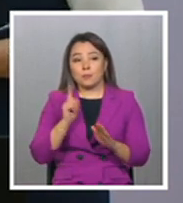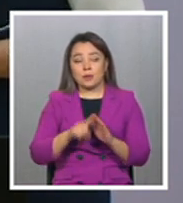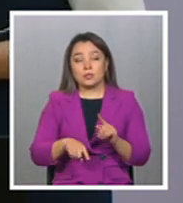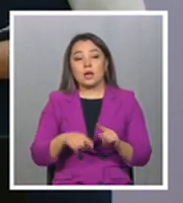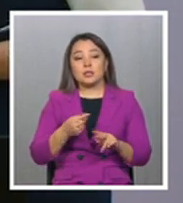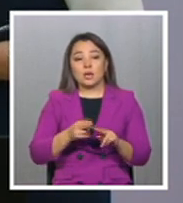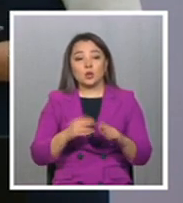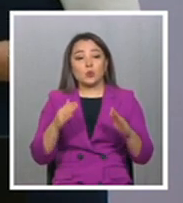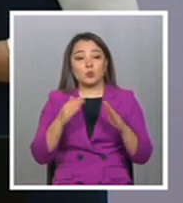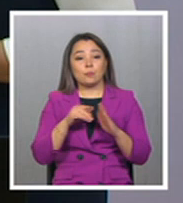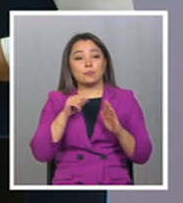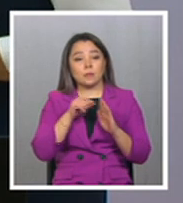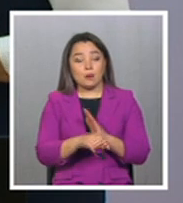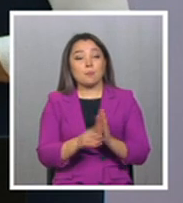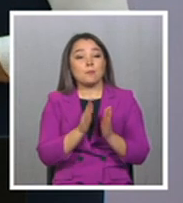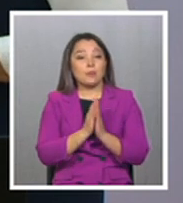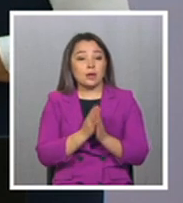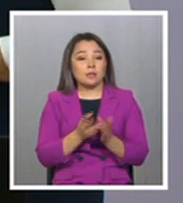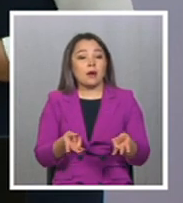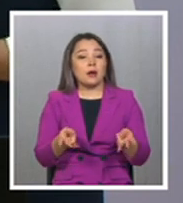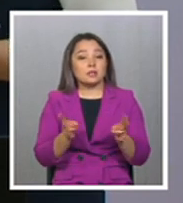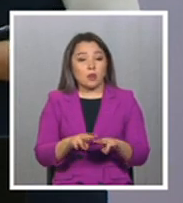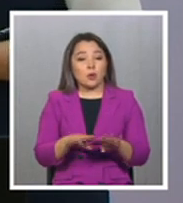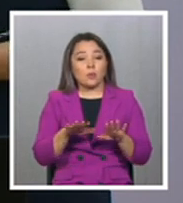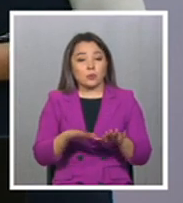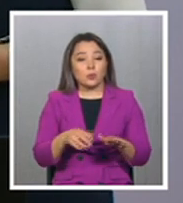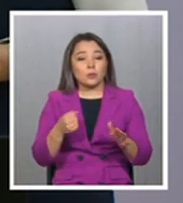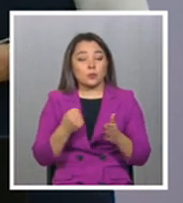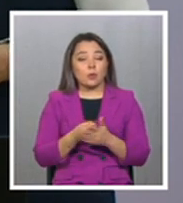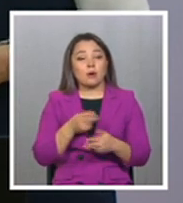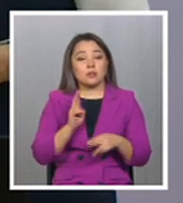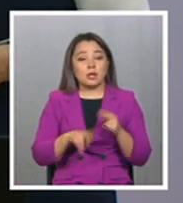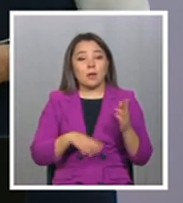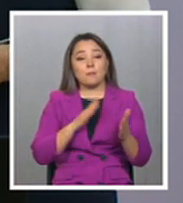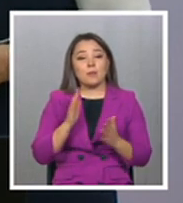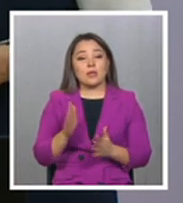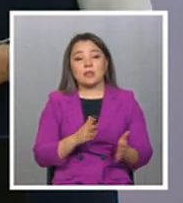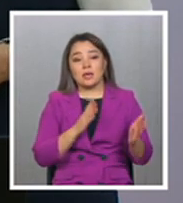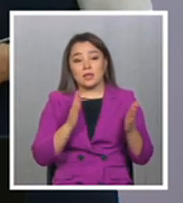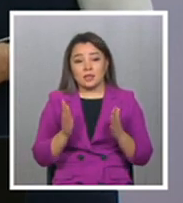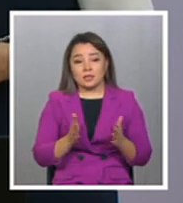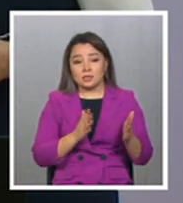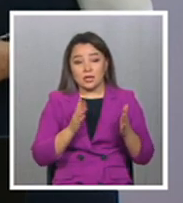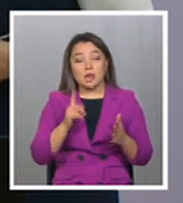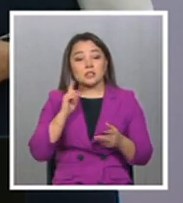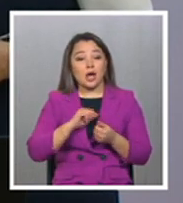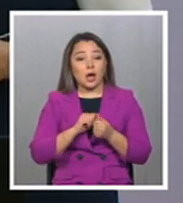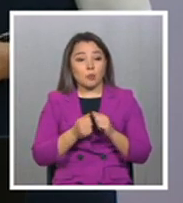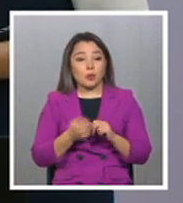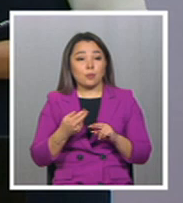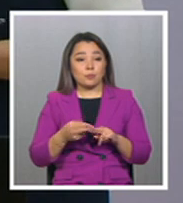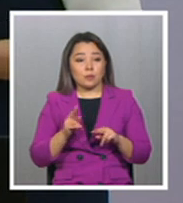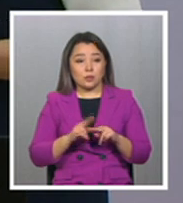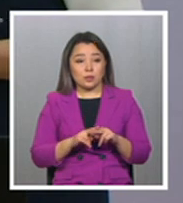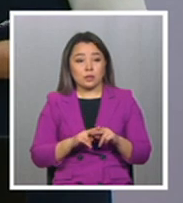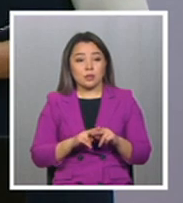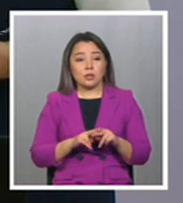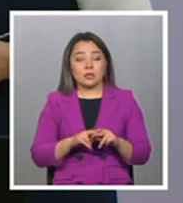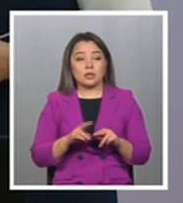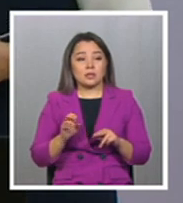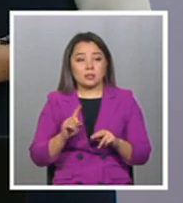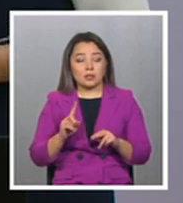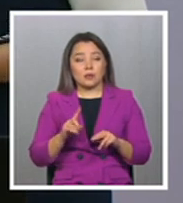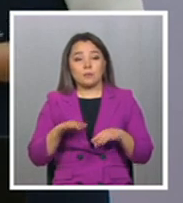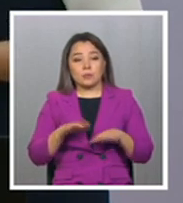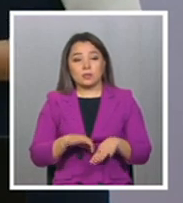дом и попросите остаться в нем до окончания метели. Запомните этот выход из